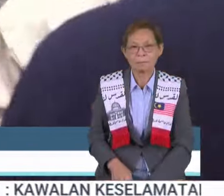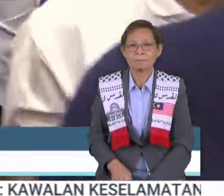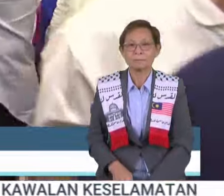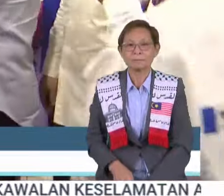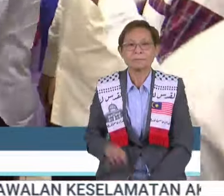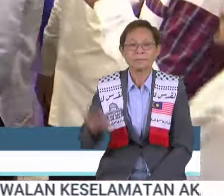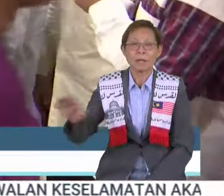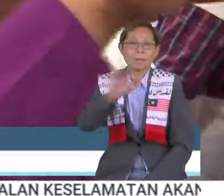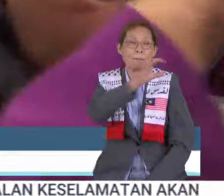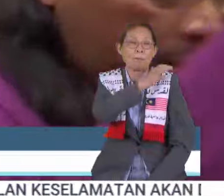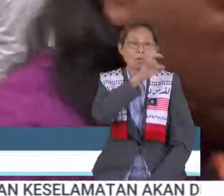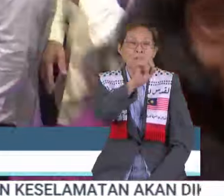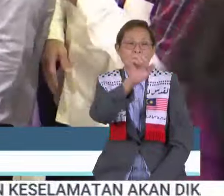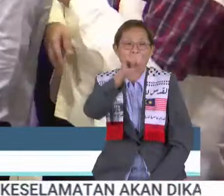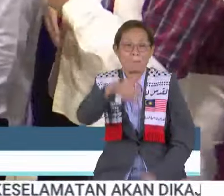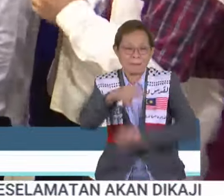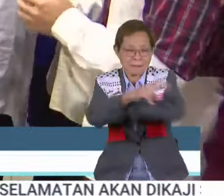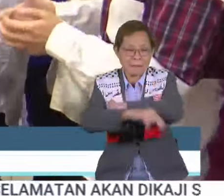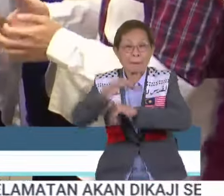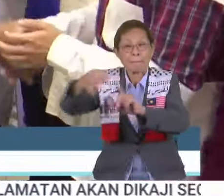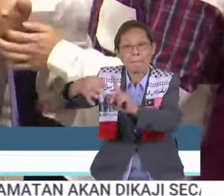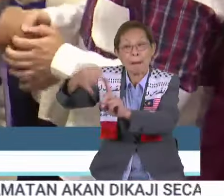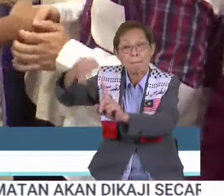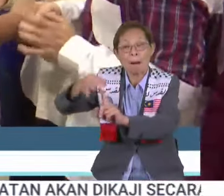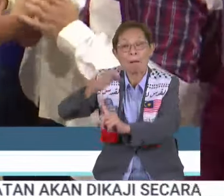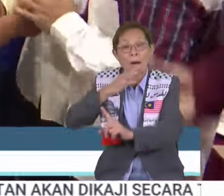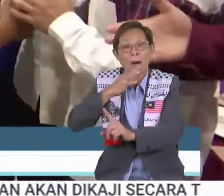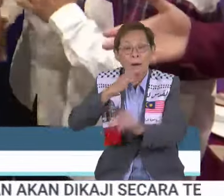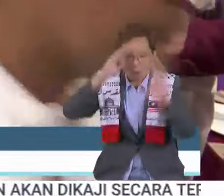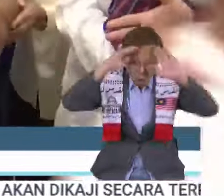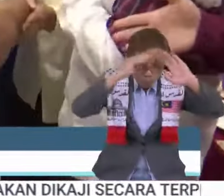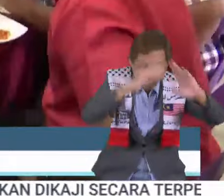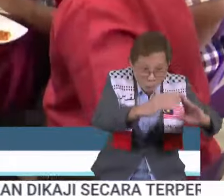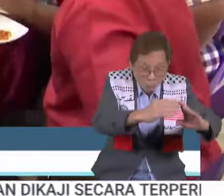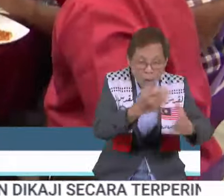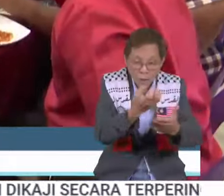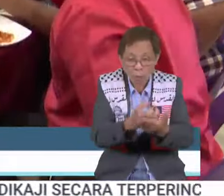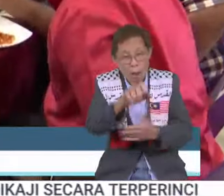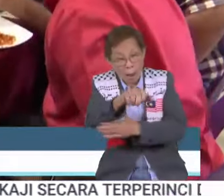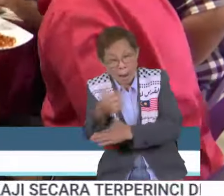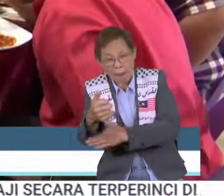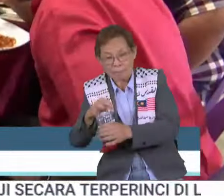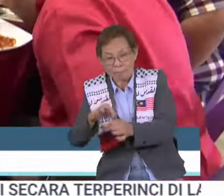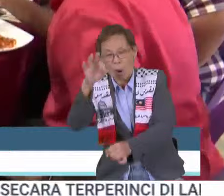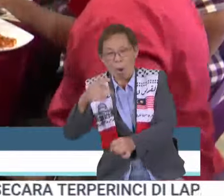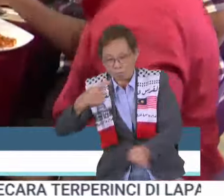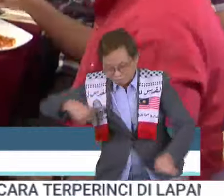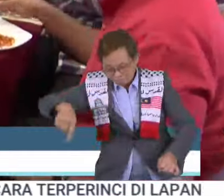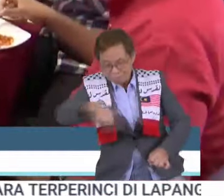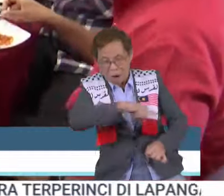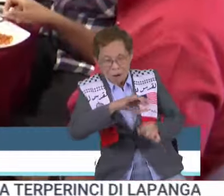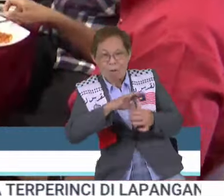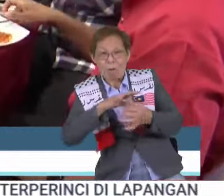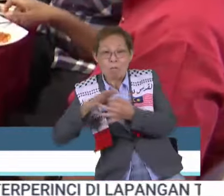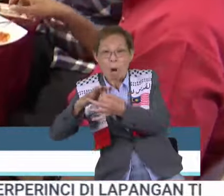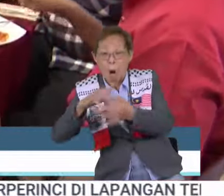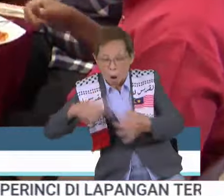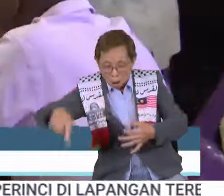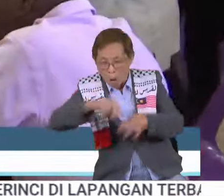Beliau yang juga pengerusi DAP Negeri berkata, selain memberi fokus kepada ekonomi, semangat kekitaan dalam kalangan rakyat